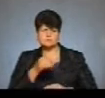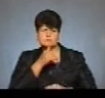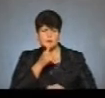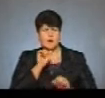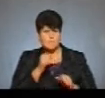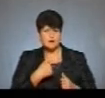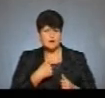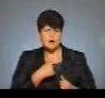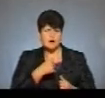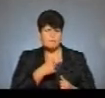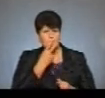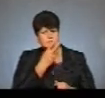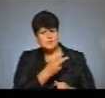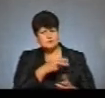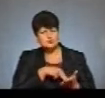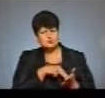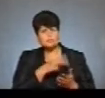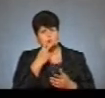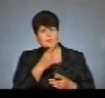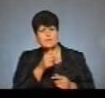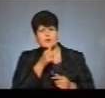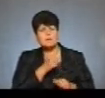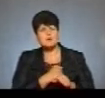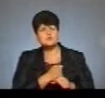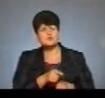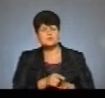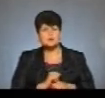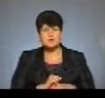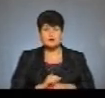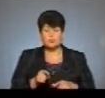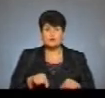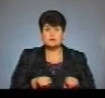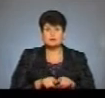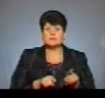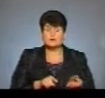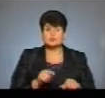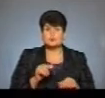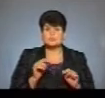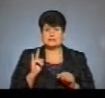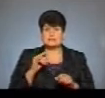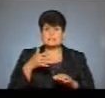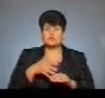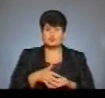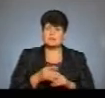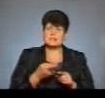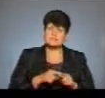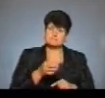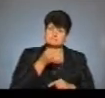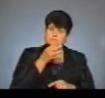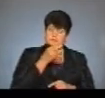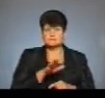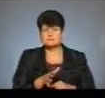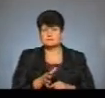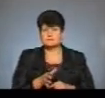казати, можна я хоч подивлюся, постою, як ви працюєте. І таким чином тільки тоді дитина зрозуміє, чи це її професія, чи